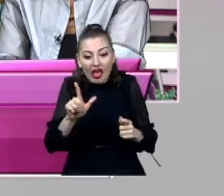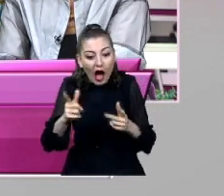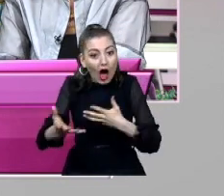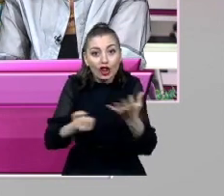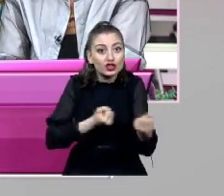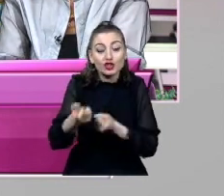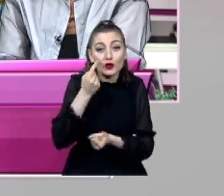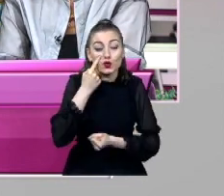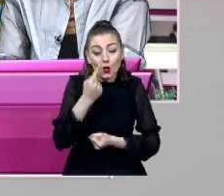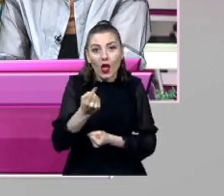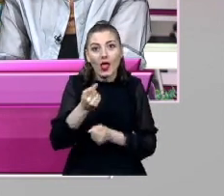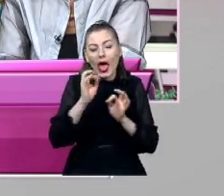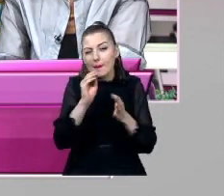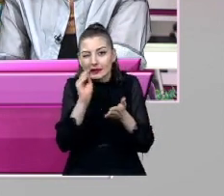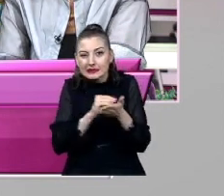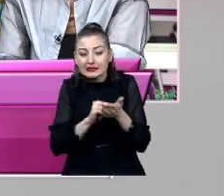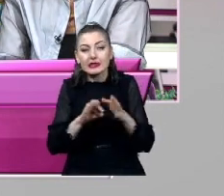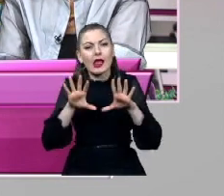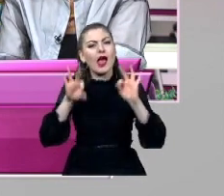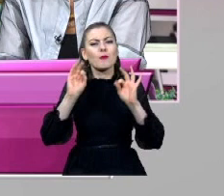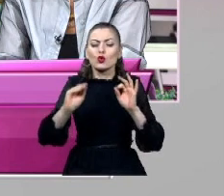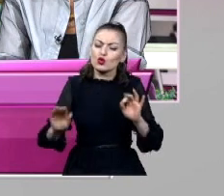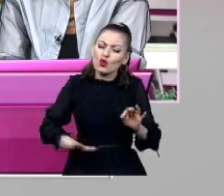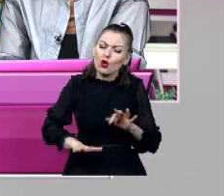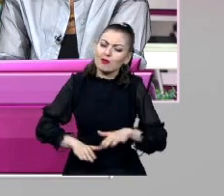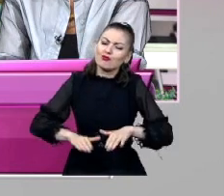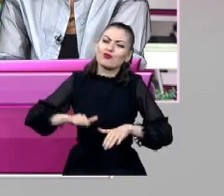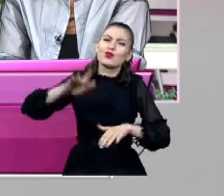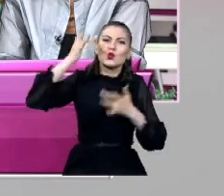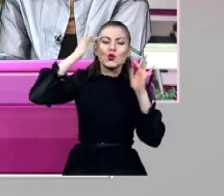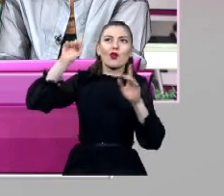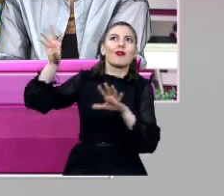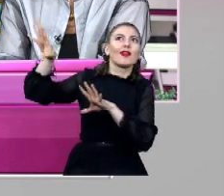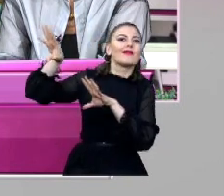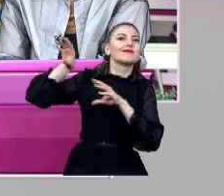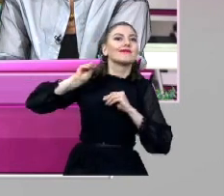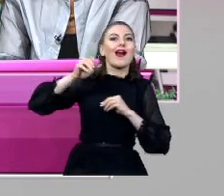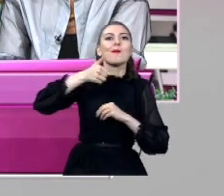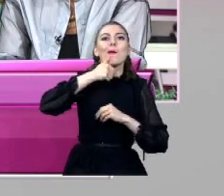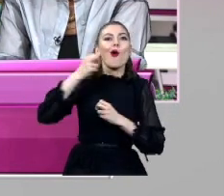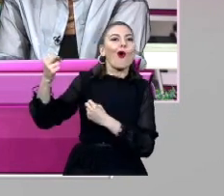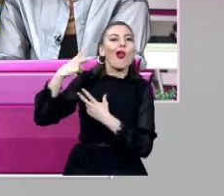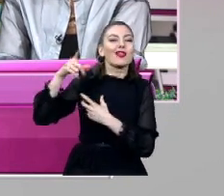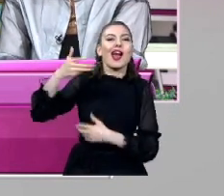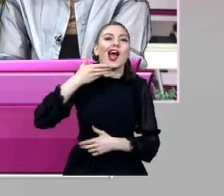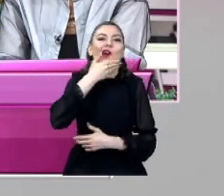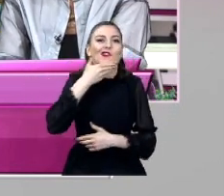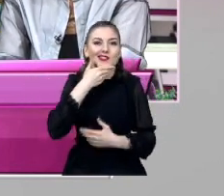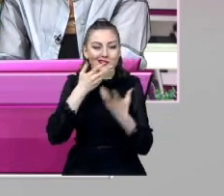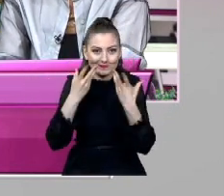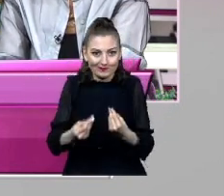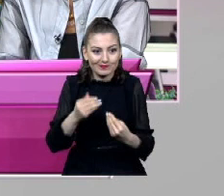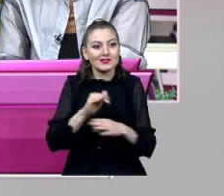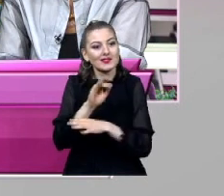mutlaka yapılır. O şekilde biz giderdik markete. Çocukluğumdan beri de hani hep bu şekilde büyüdüğüm için şu anda da onun hep avantajını görüyorum. Kendi hayatımda